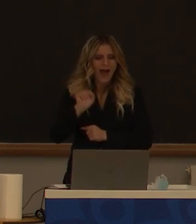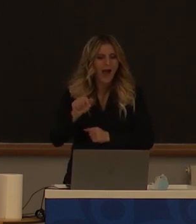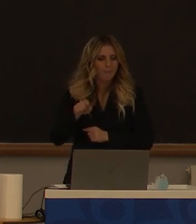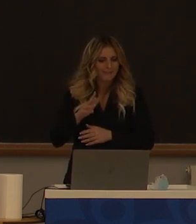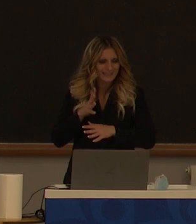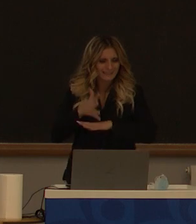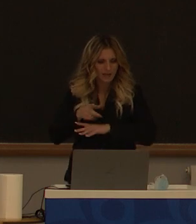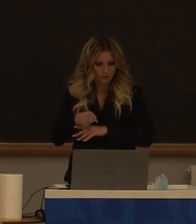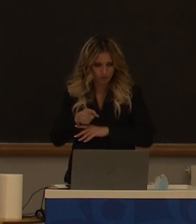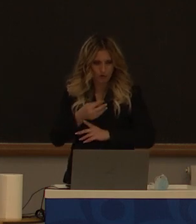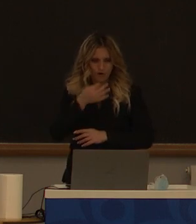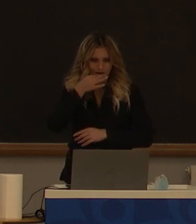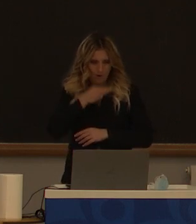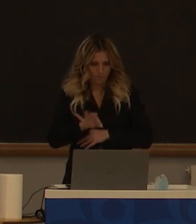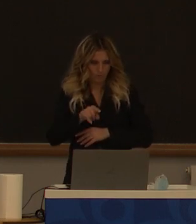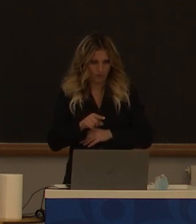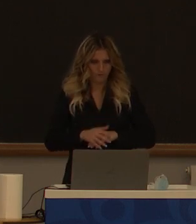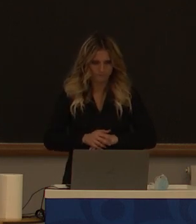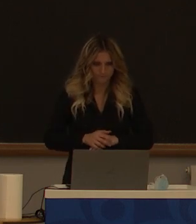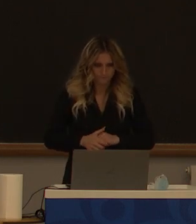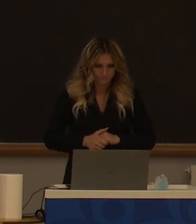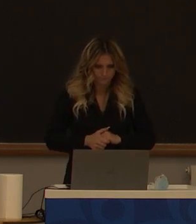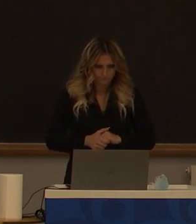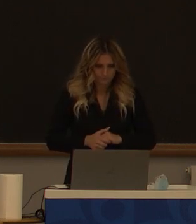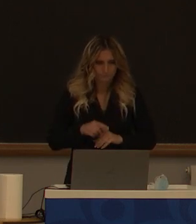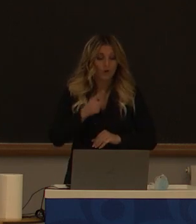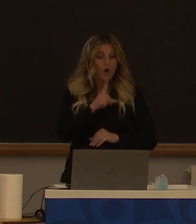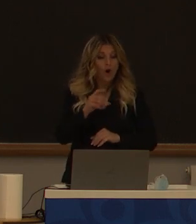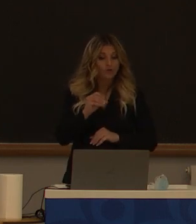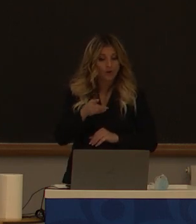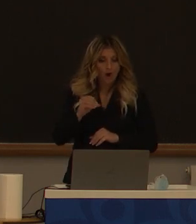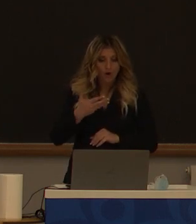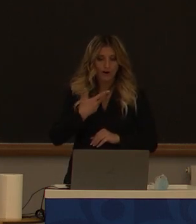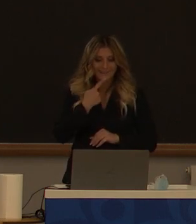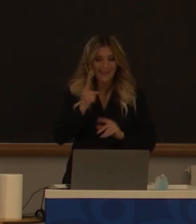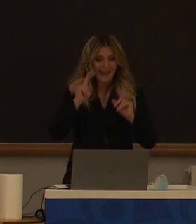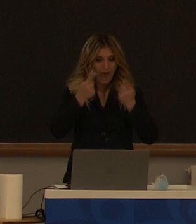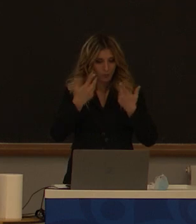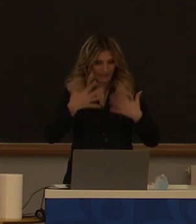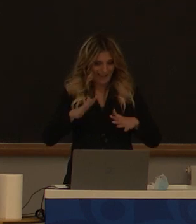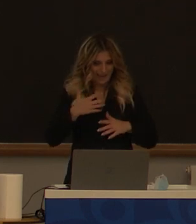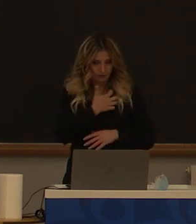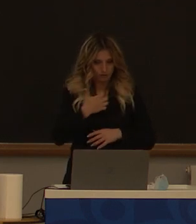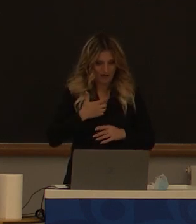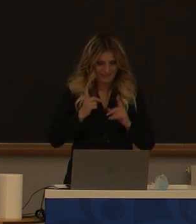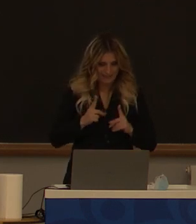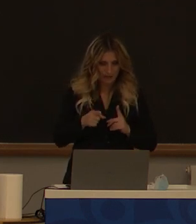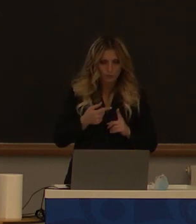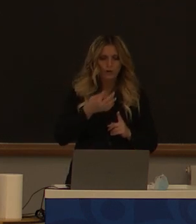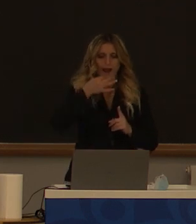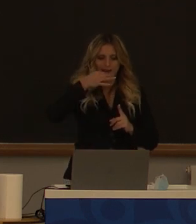nella sezione B dell'Ordine Nazionale dei Biologi. Per gli zoologi laureati in scienze naturali è possibile anche per essi, diciamo,